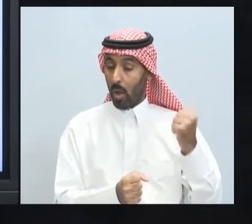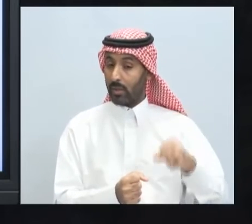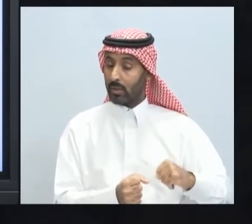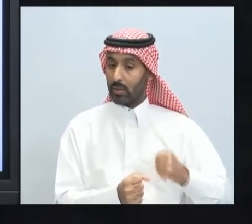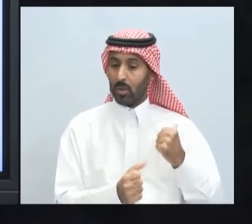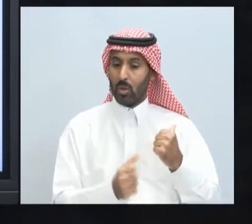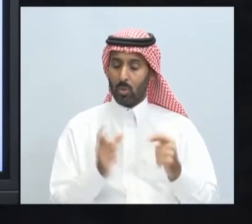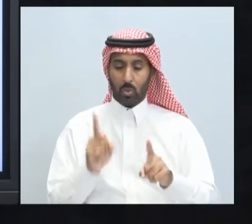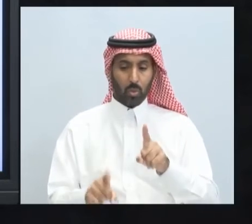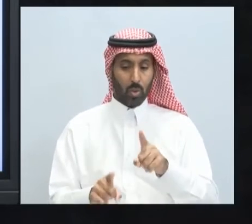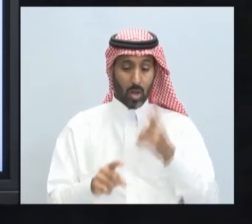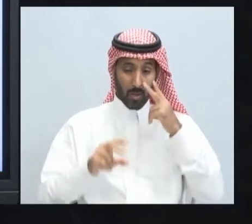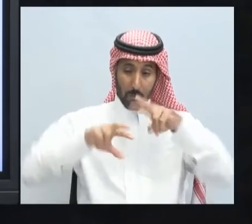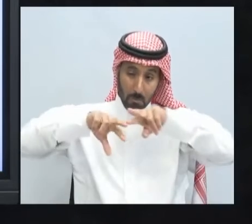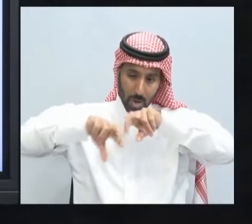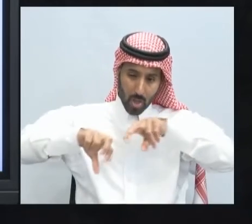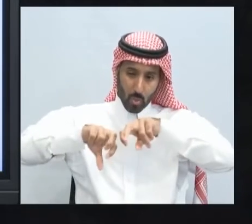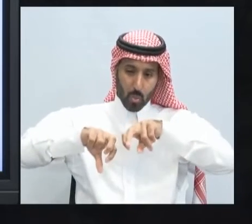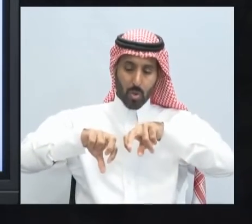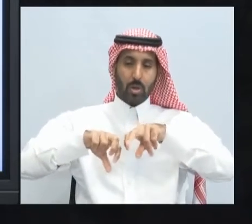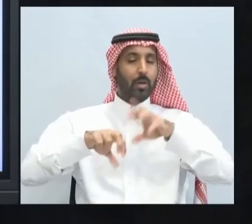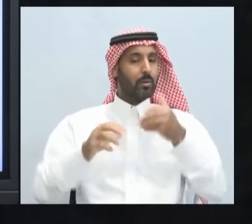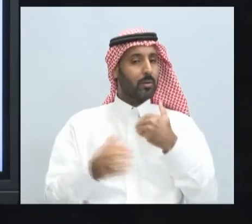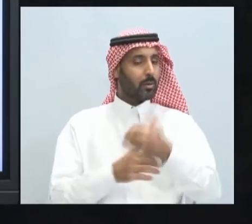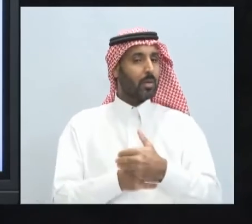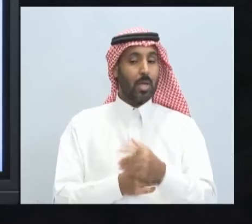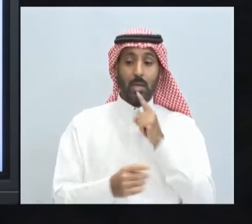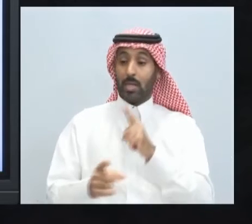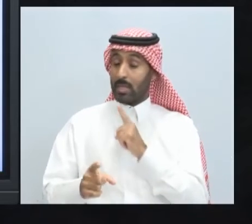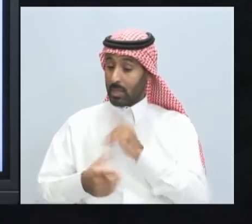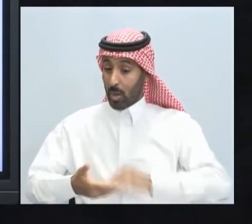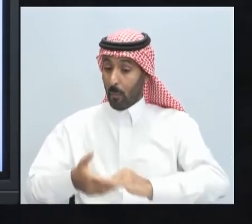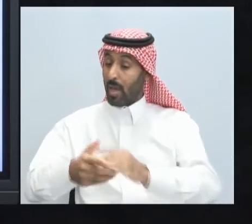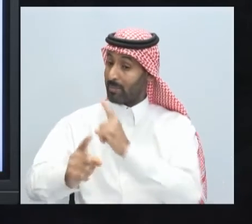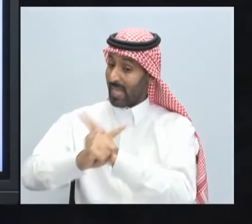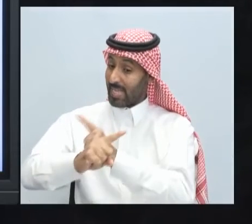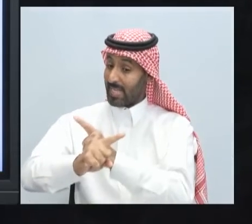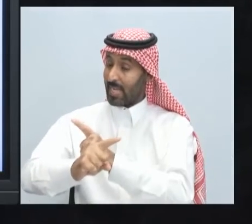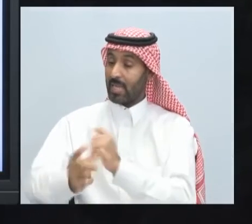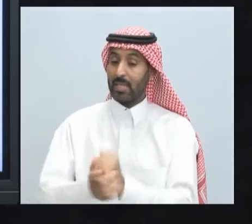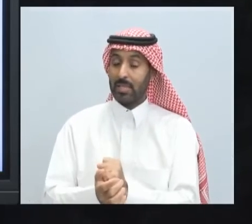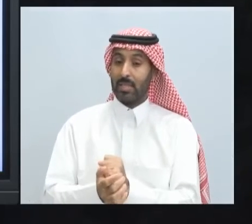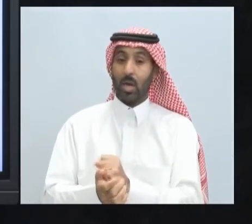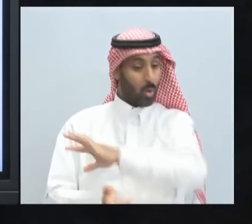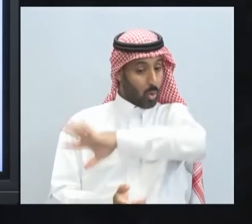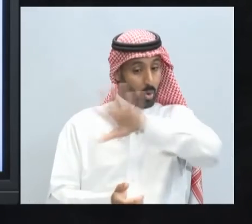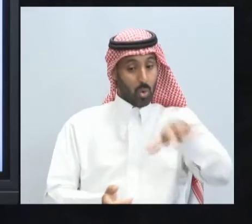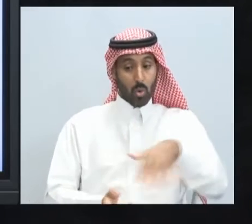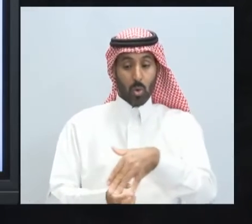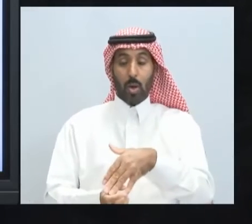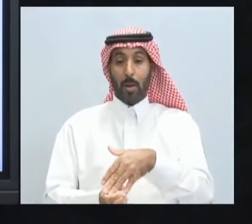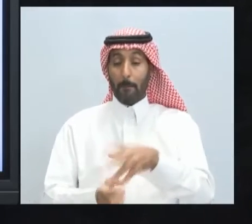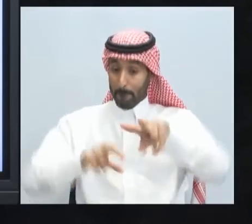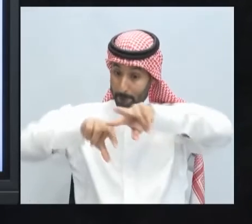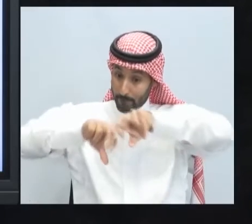الطلاب بحثوا احسنتم ايضا استعانوا بالمعلم اذا هذه جميعها تعتبر